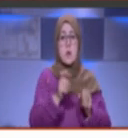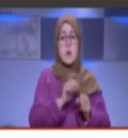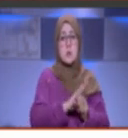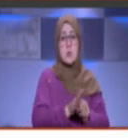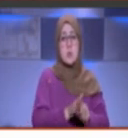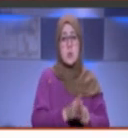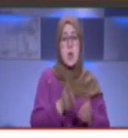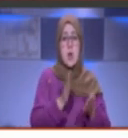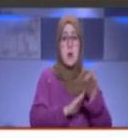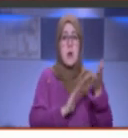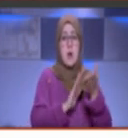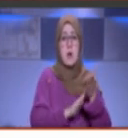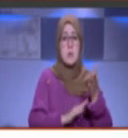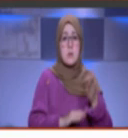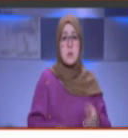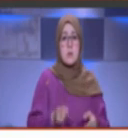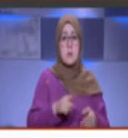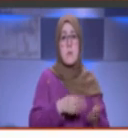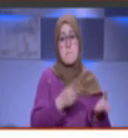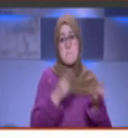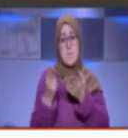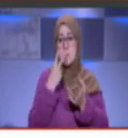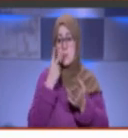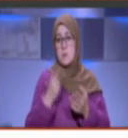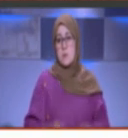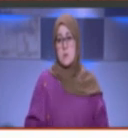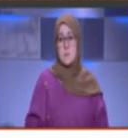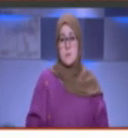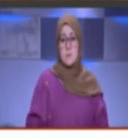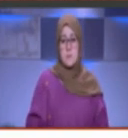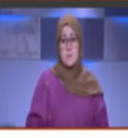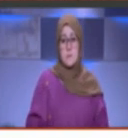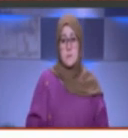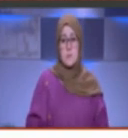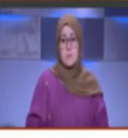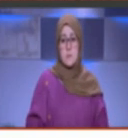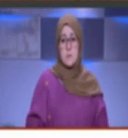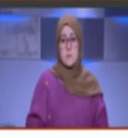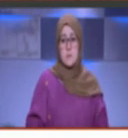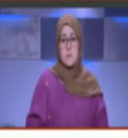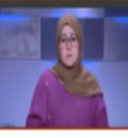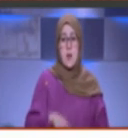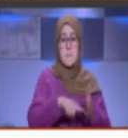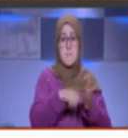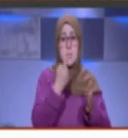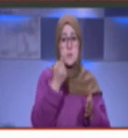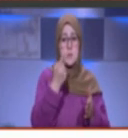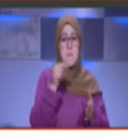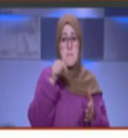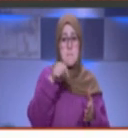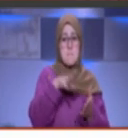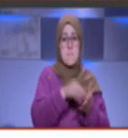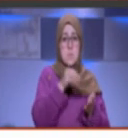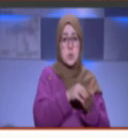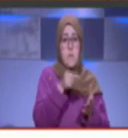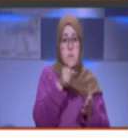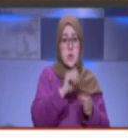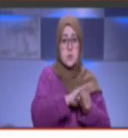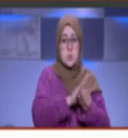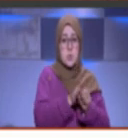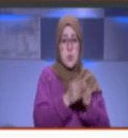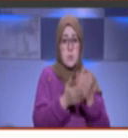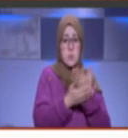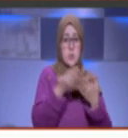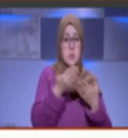لهذا الخطر. المزيد في سياق هذا التقرير. للمرة الأولى منذ تفشي وباء فيروس كورونا المستجد،